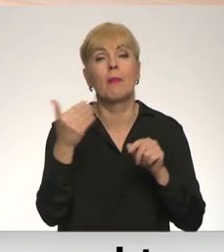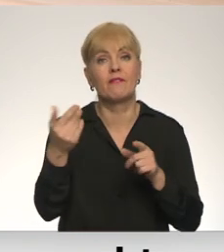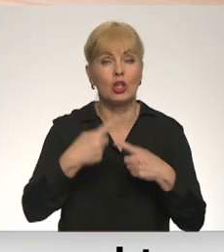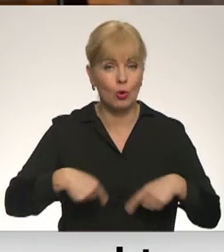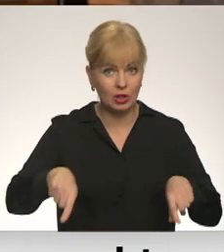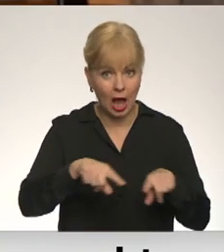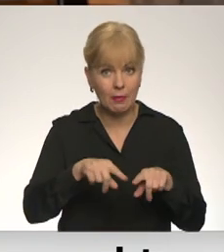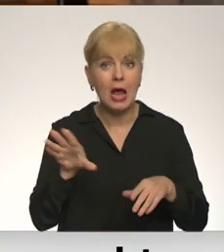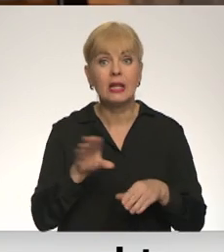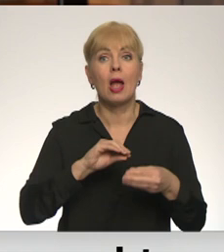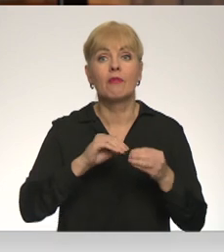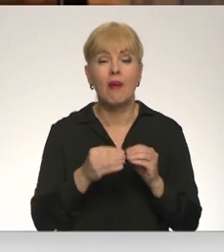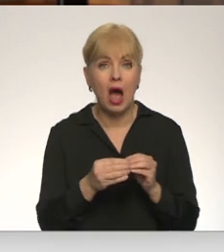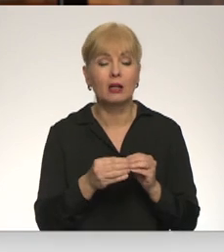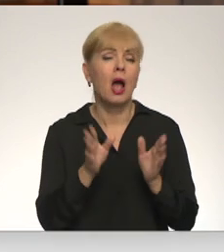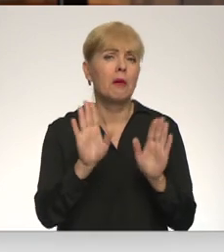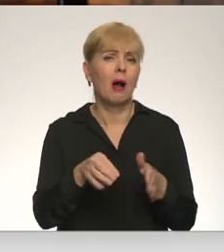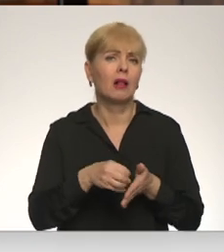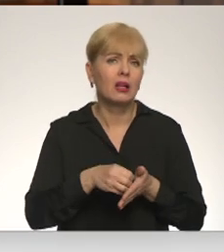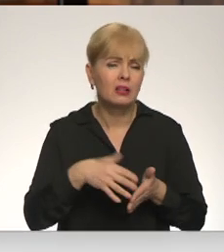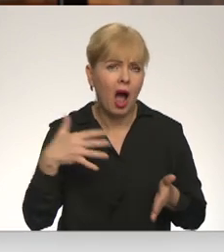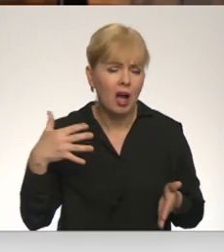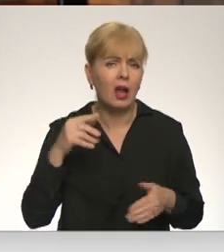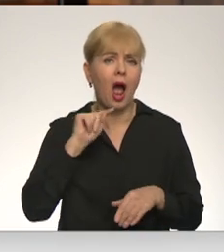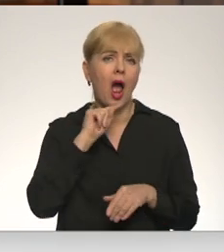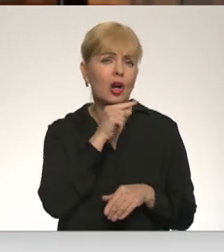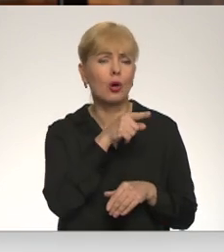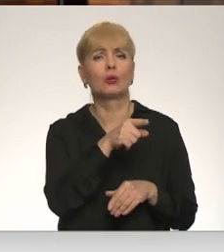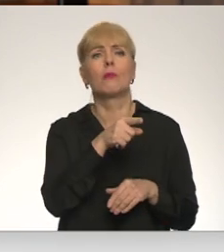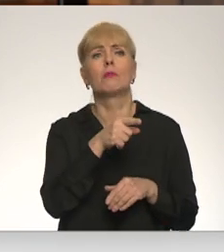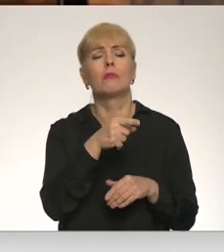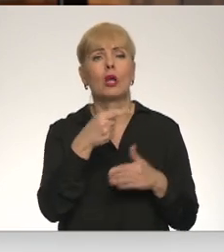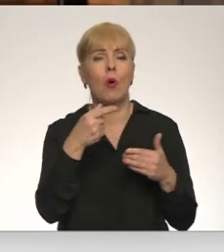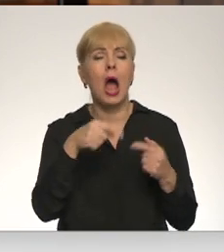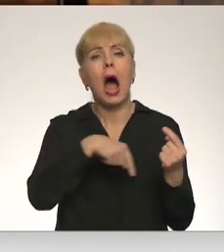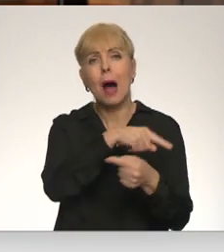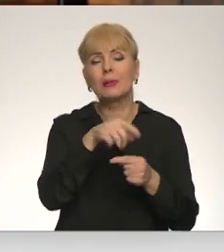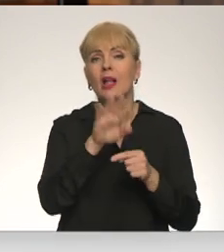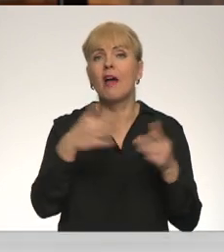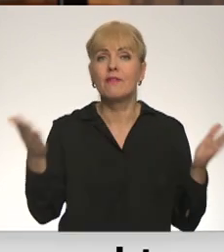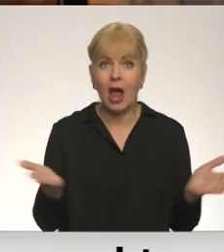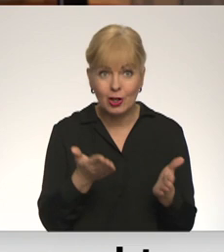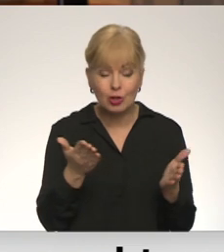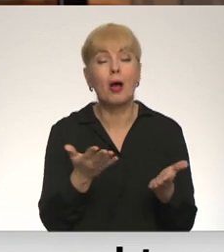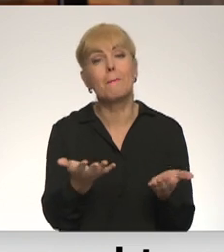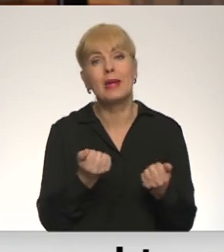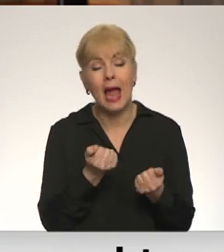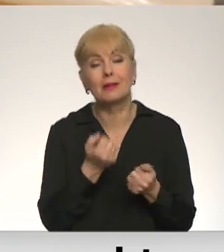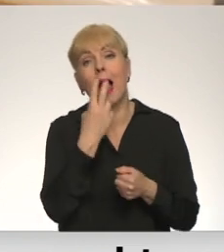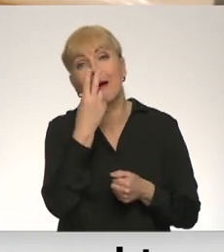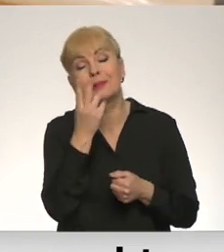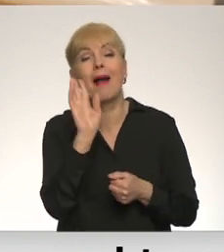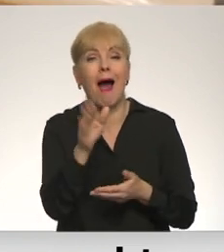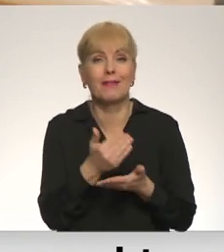Ņemot vairāk, kad viss paliek arvien dārgāks un tā aprits ekonomika ir arvien vairāk jāveicina, tad tāds solis tika pieņemts. Paskatīsimies, kas mums